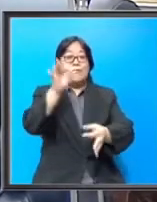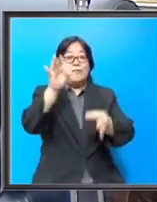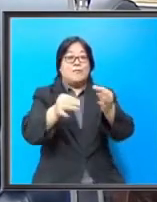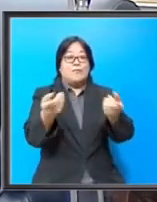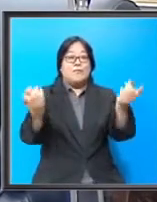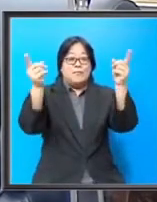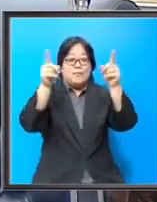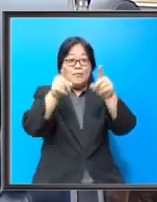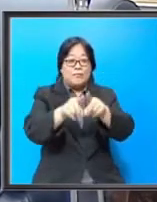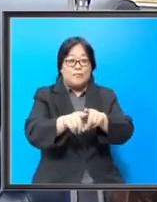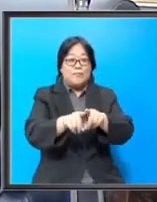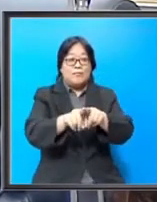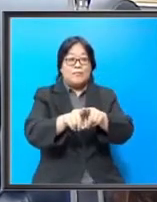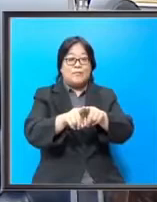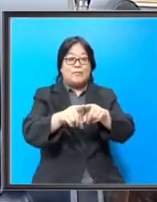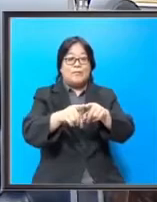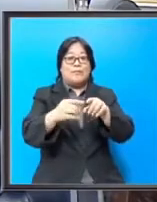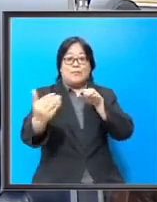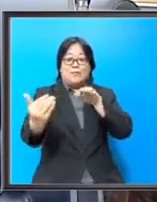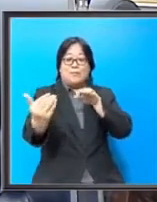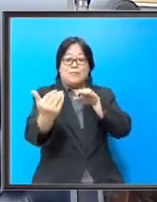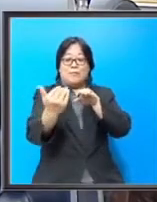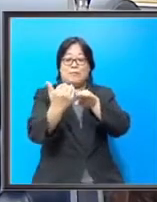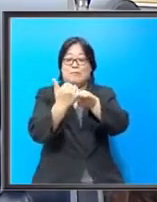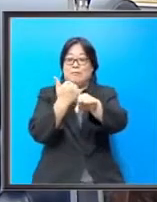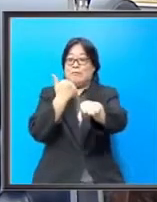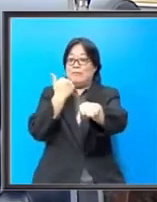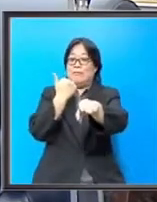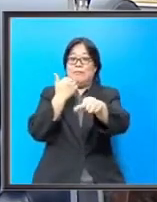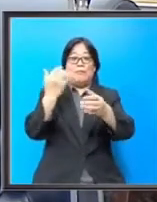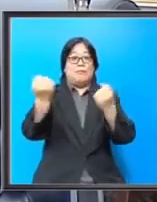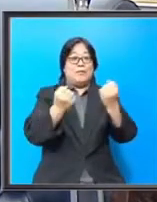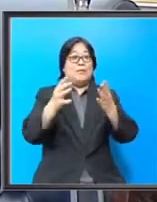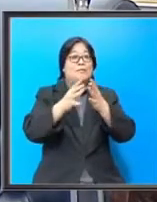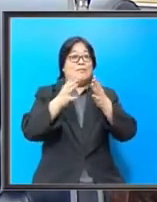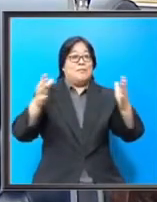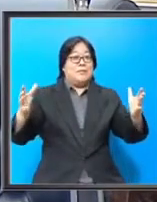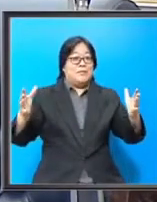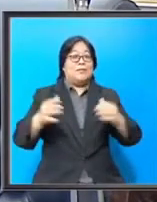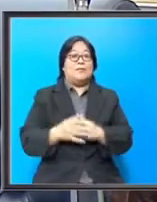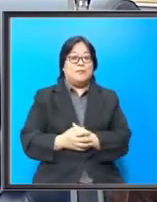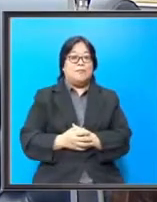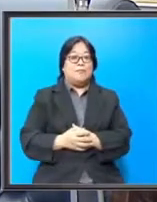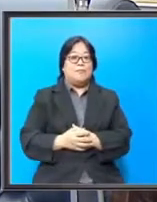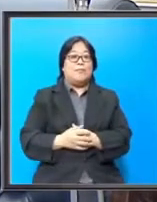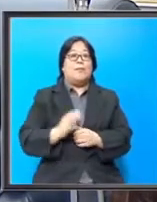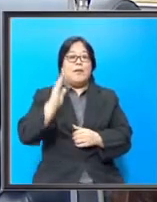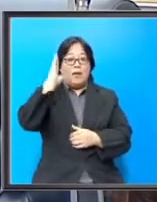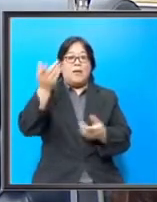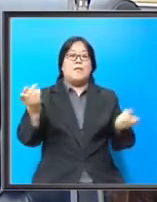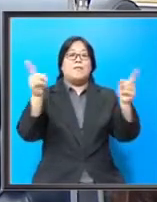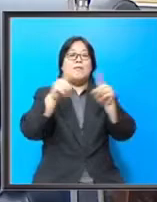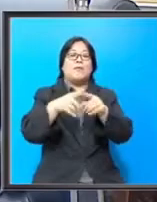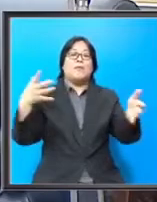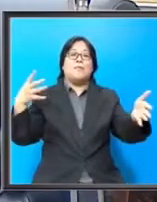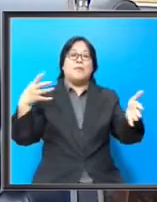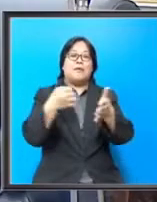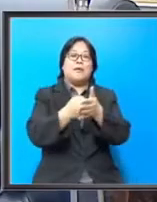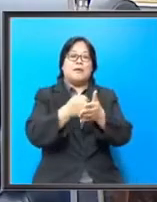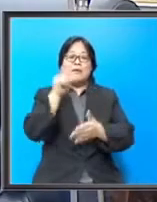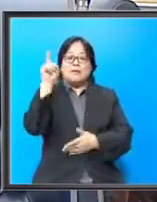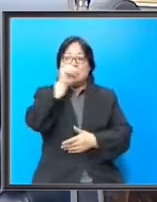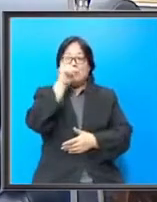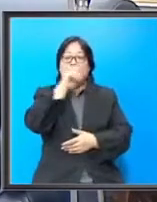berlakulah selisih diantara dua kendaraan yang besar dia akan berlaku kemalangan yang